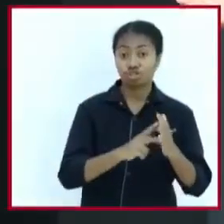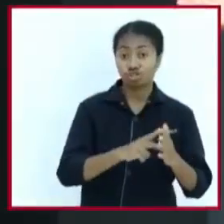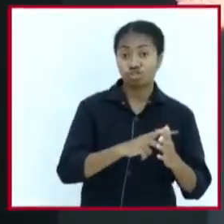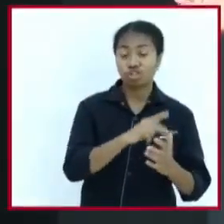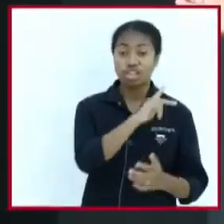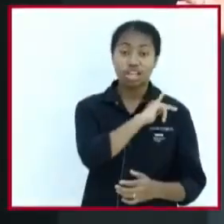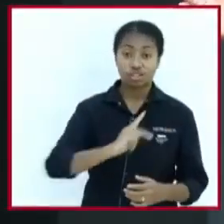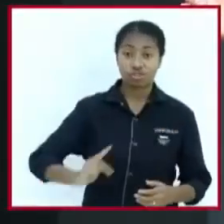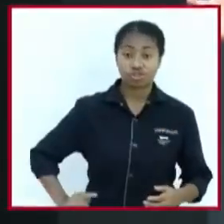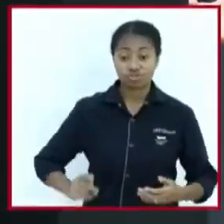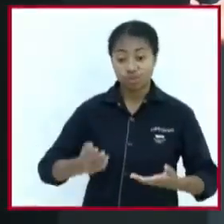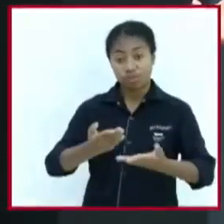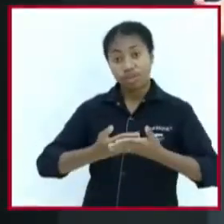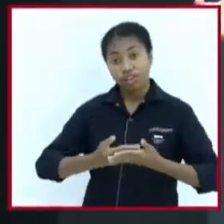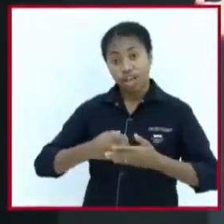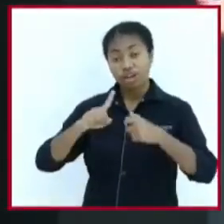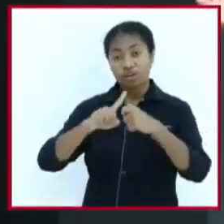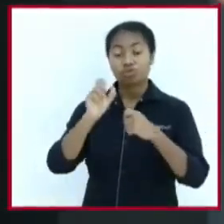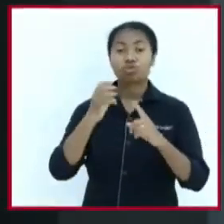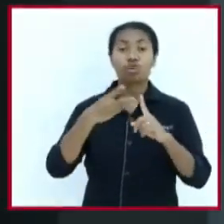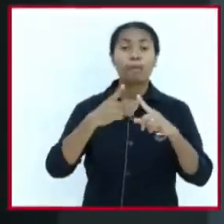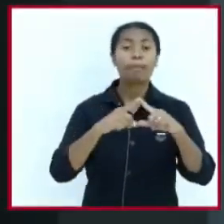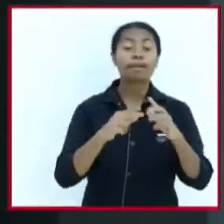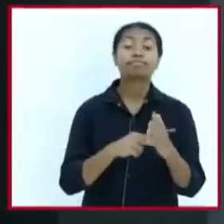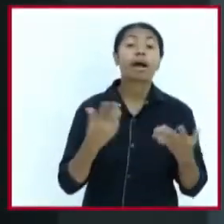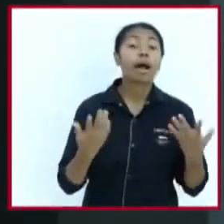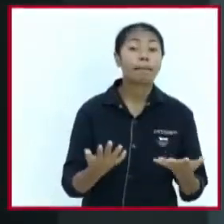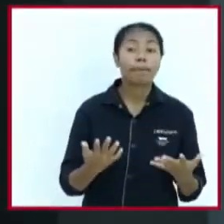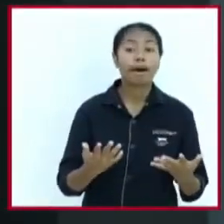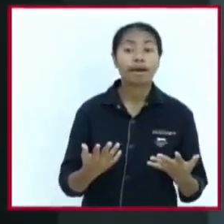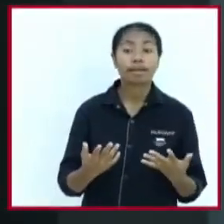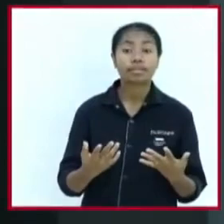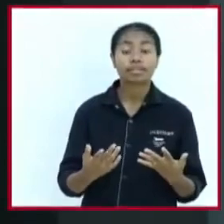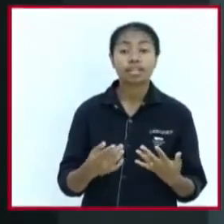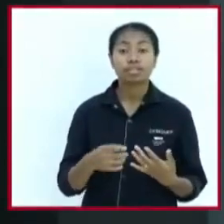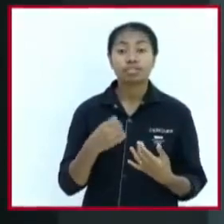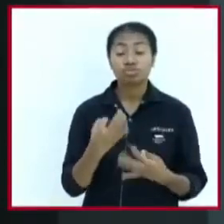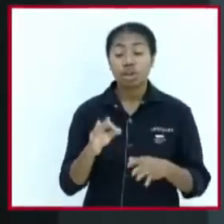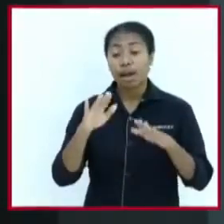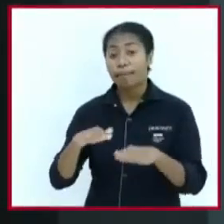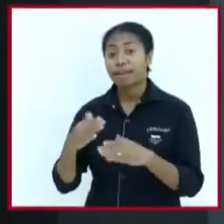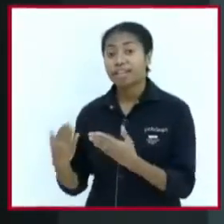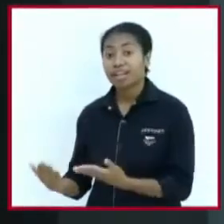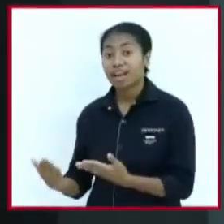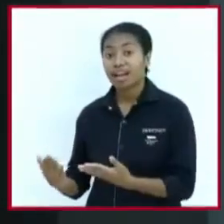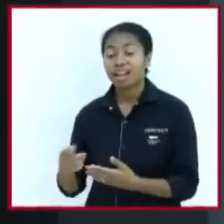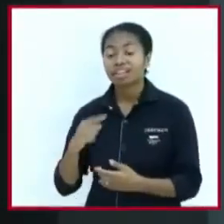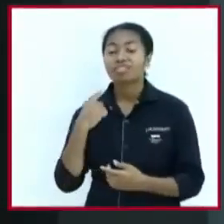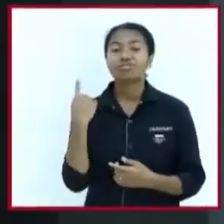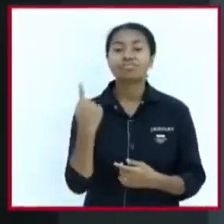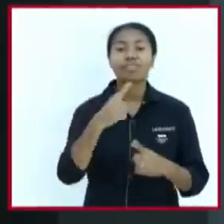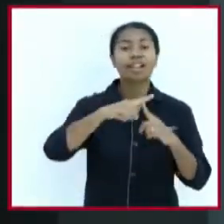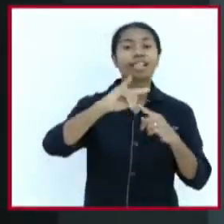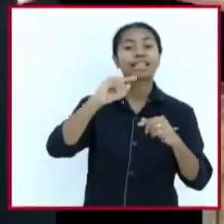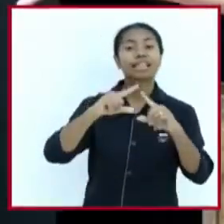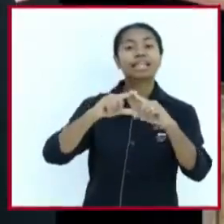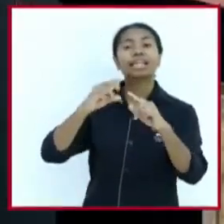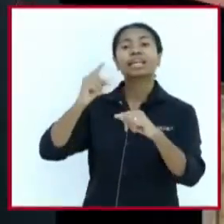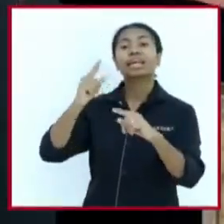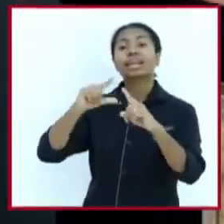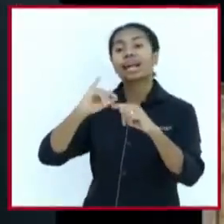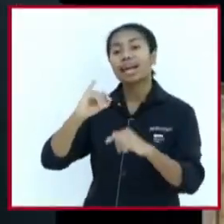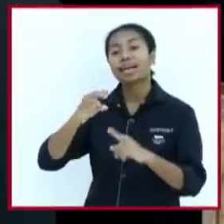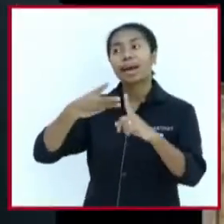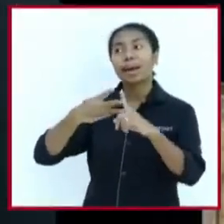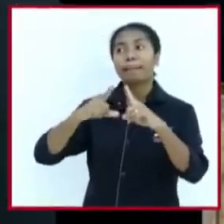yaitu dirinya sendiri apa yang terjadi pada waktu dia mati tirai bait Allah merobek